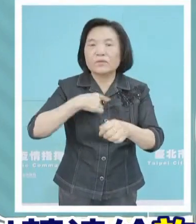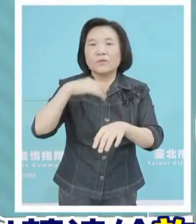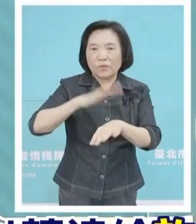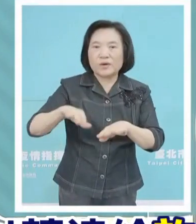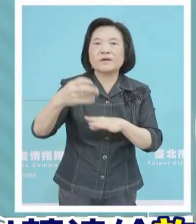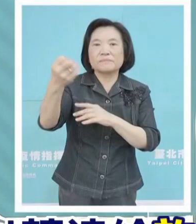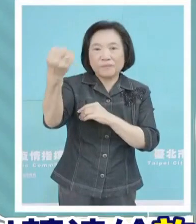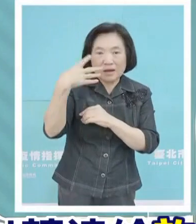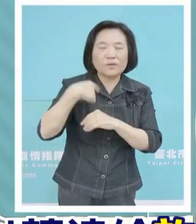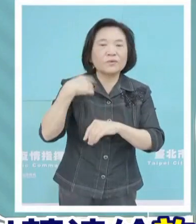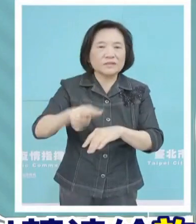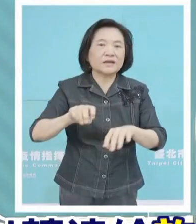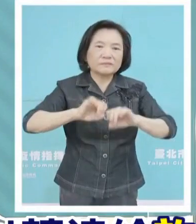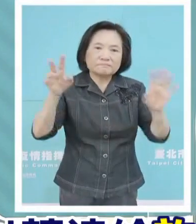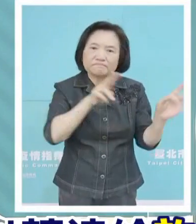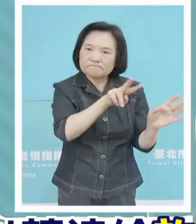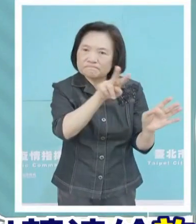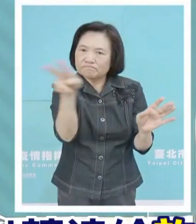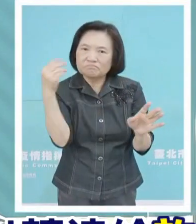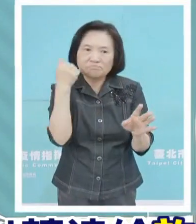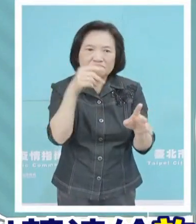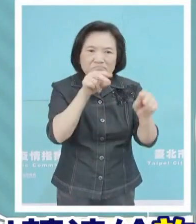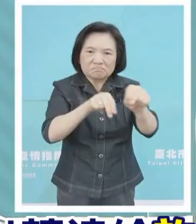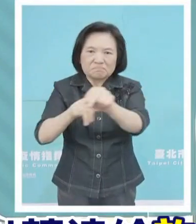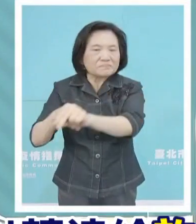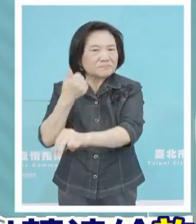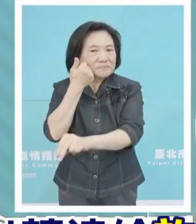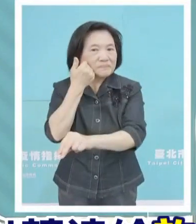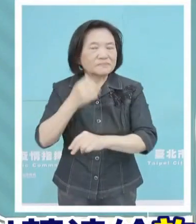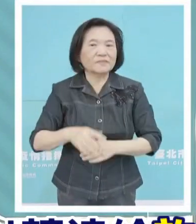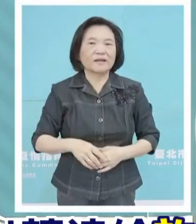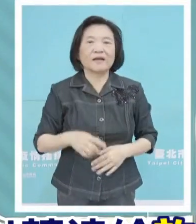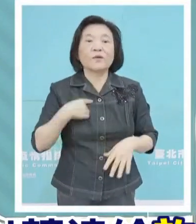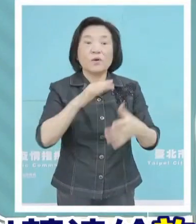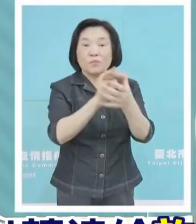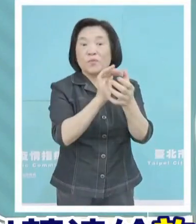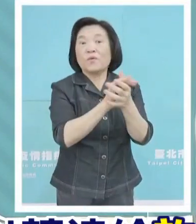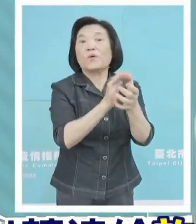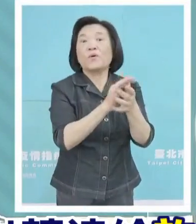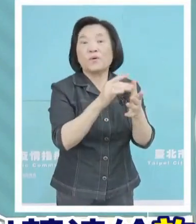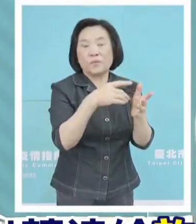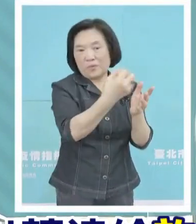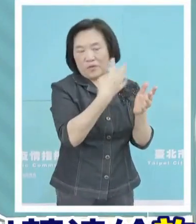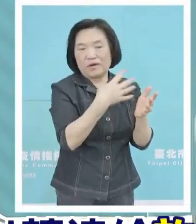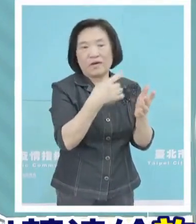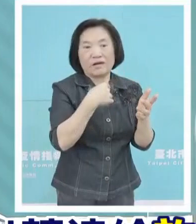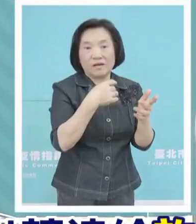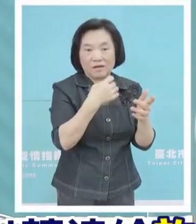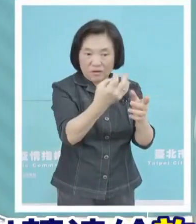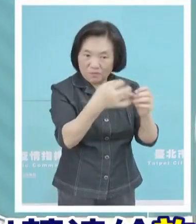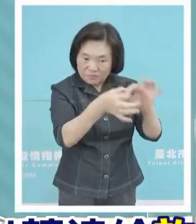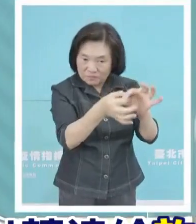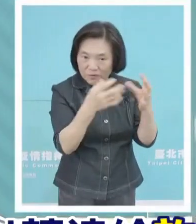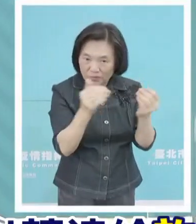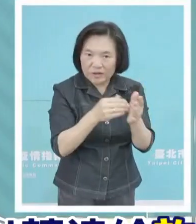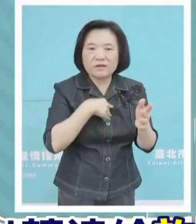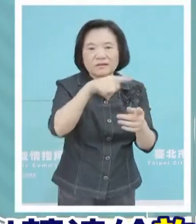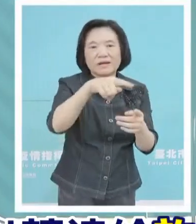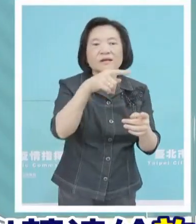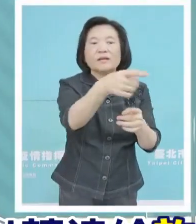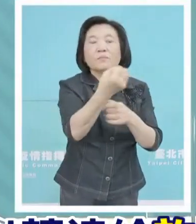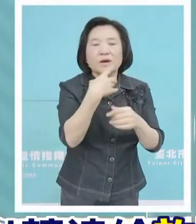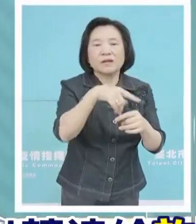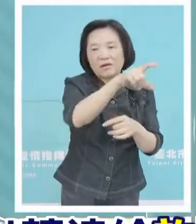的。那我的朋友就说他已经转给许P了，所以到6月7号以前都是这样的来往。